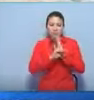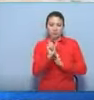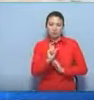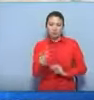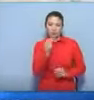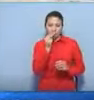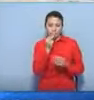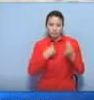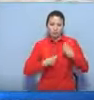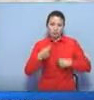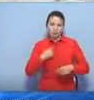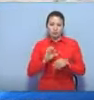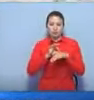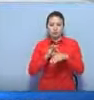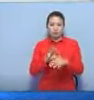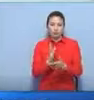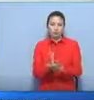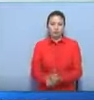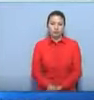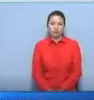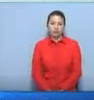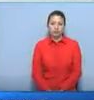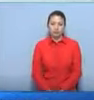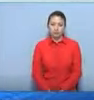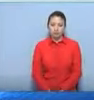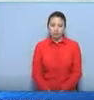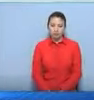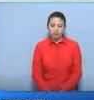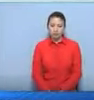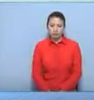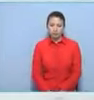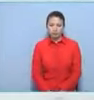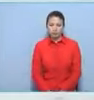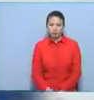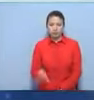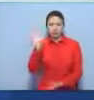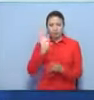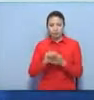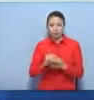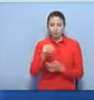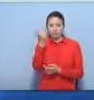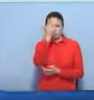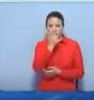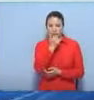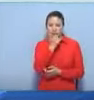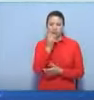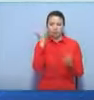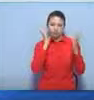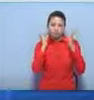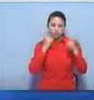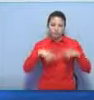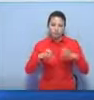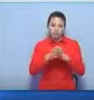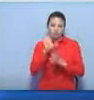азаматтарға асауқат пен киім кешек үлестіруде. Халқымның артынан, барлық бағытынан рахмет айтам үлкен үлкен достық университетіне,